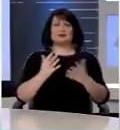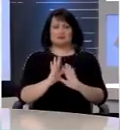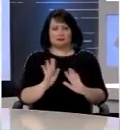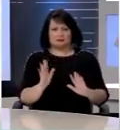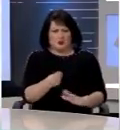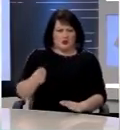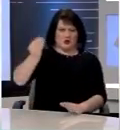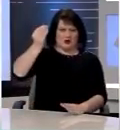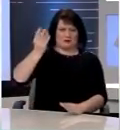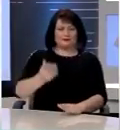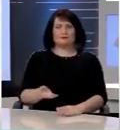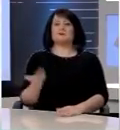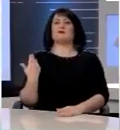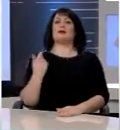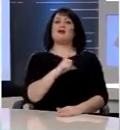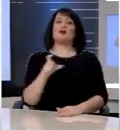Την προηγούμενη εβδομάδα